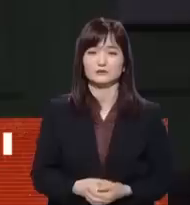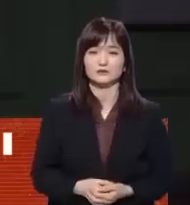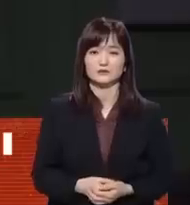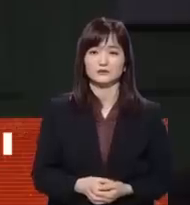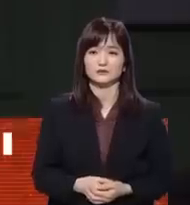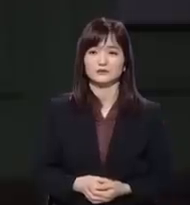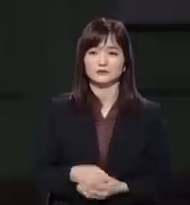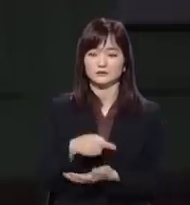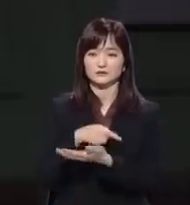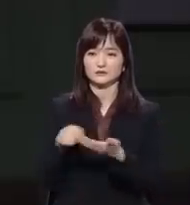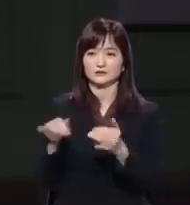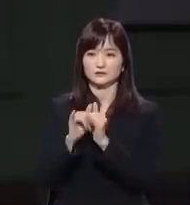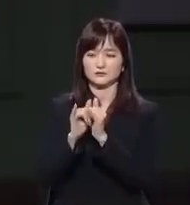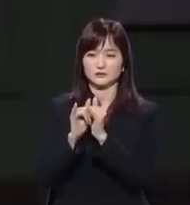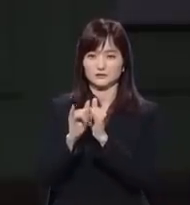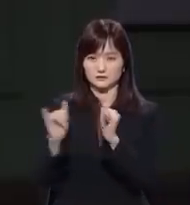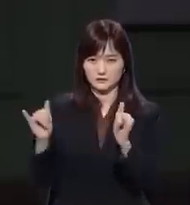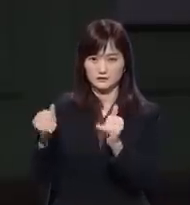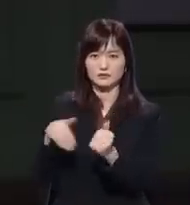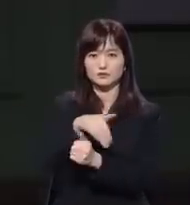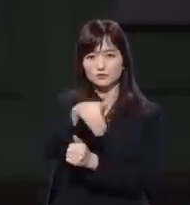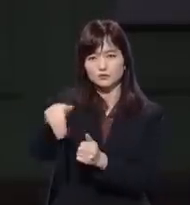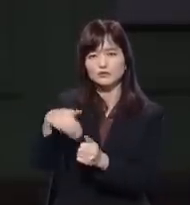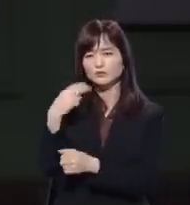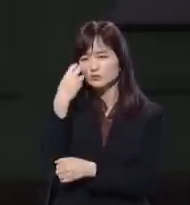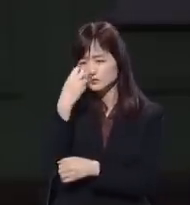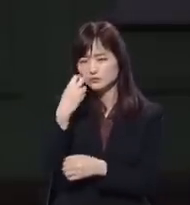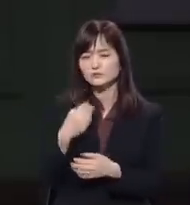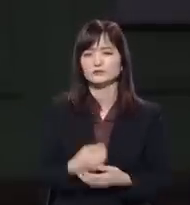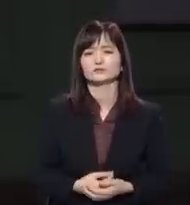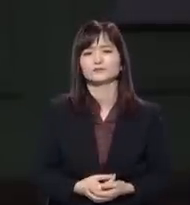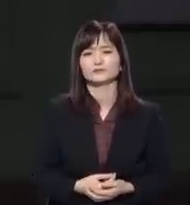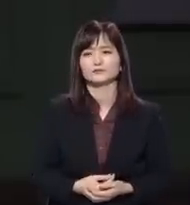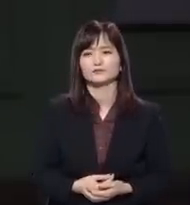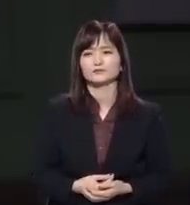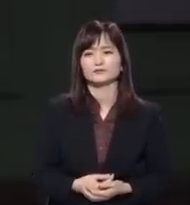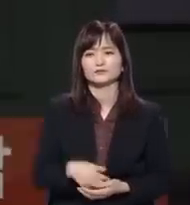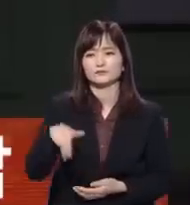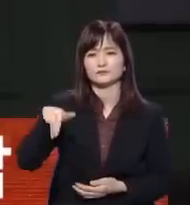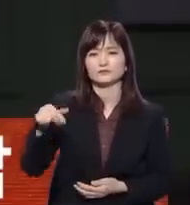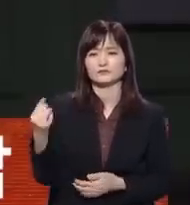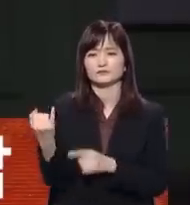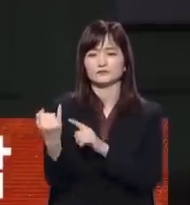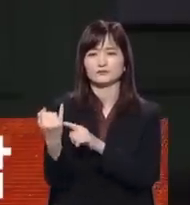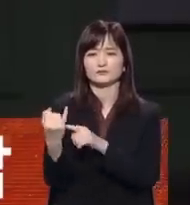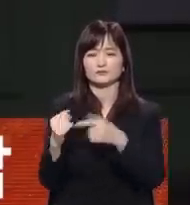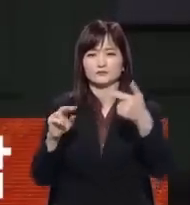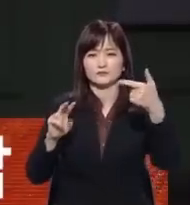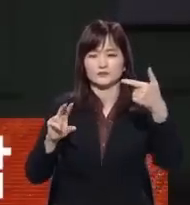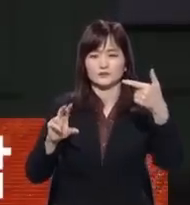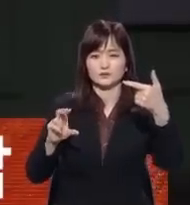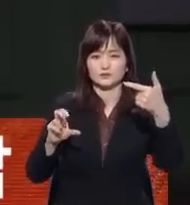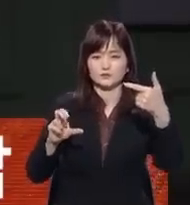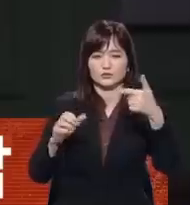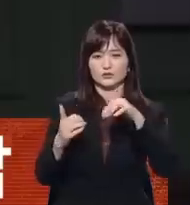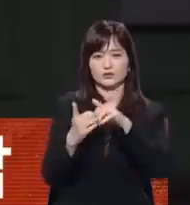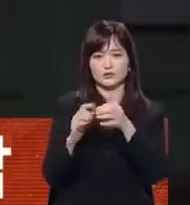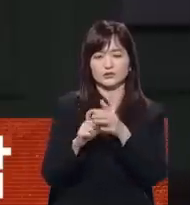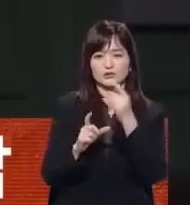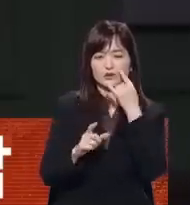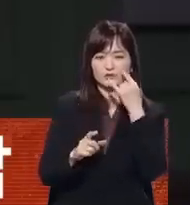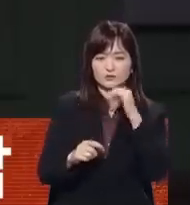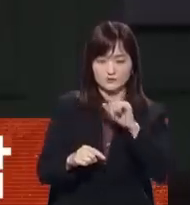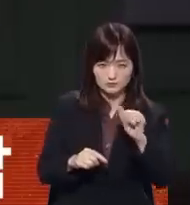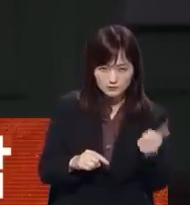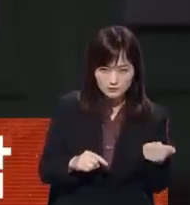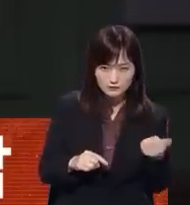조씨 주변부터 수사를 하기 시작을 합니다 경찰이 알아본 바로는요 피해자인 조씨는 6.25 때 어머니를 잃었습니다 그러고는이